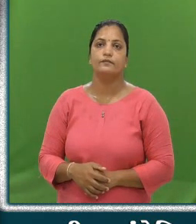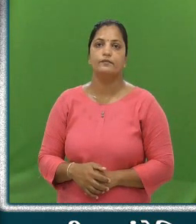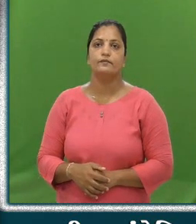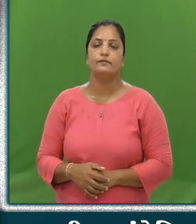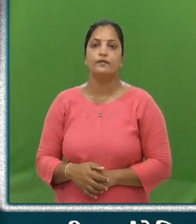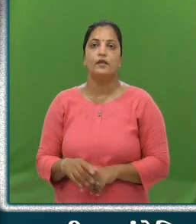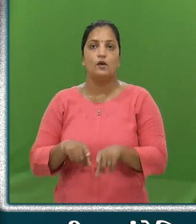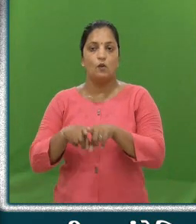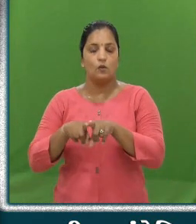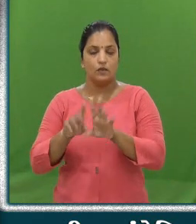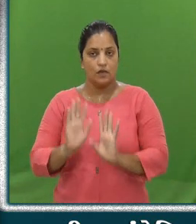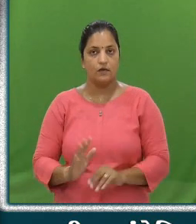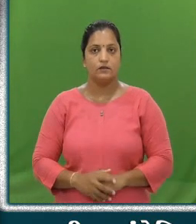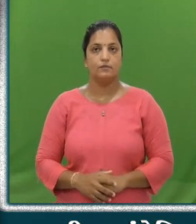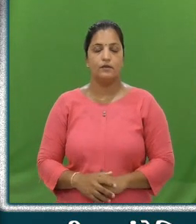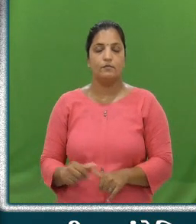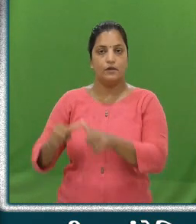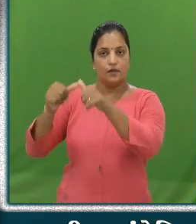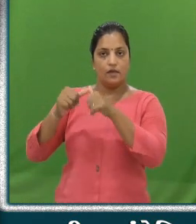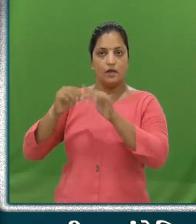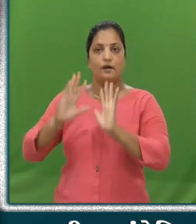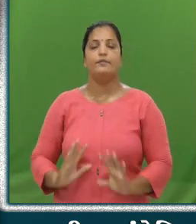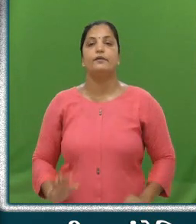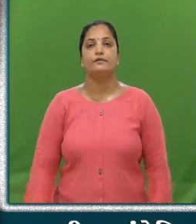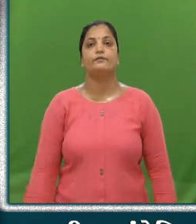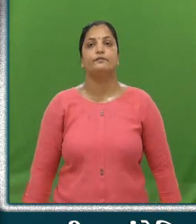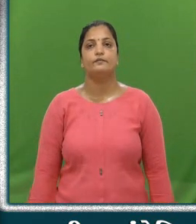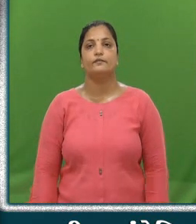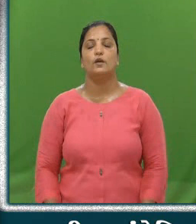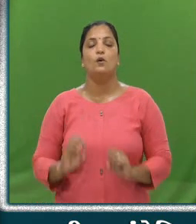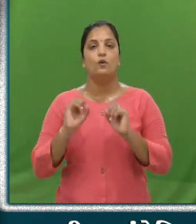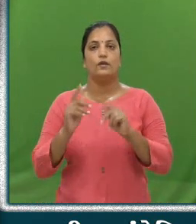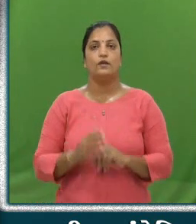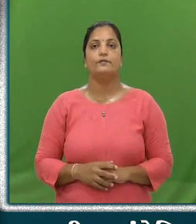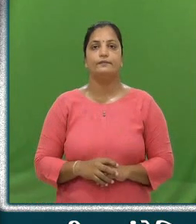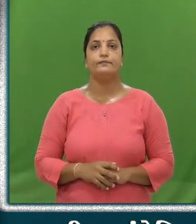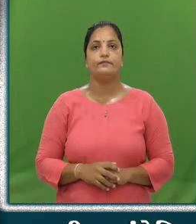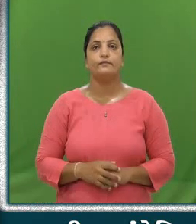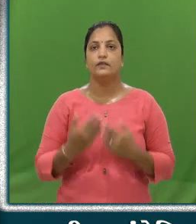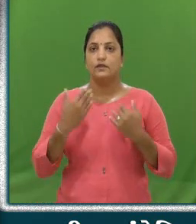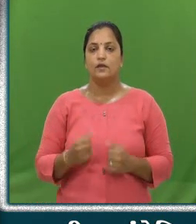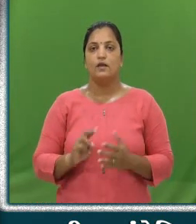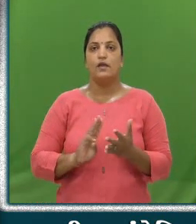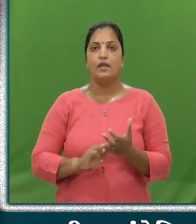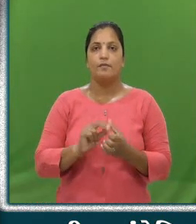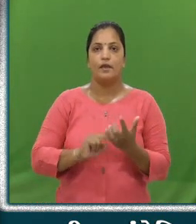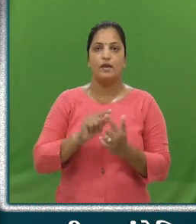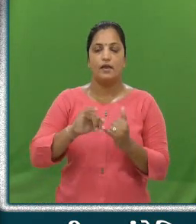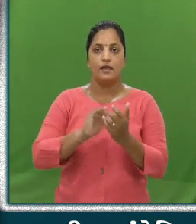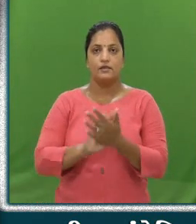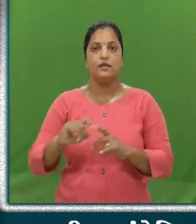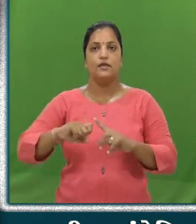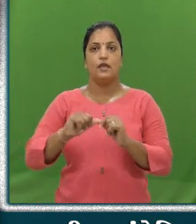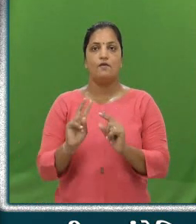સરીસૃપ સજીવોના ઉદાહરણ જે છે તમારે જણાવવાના છે બરોબર. એટલે અહીં જો મિનિસ